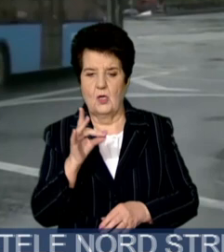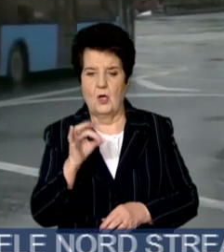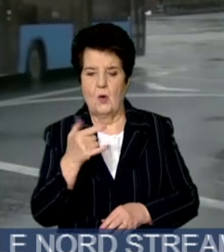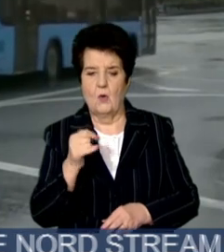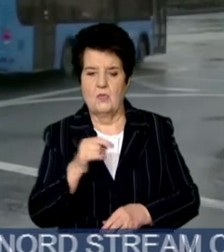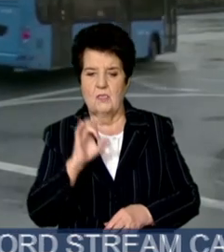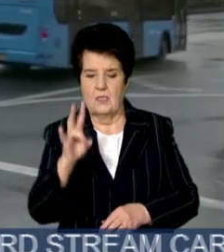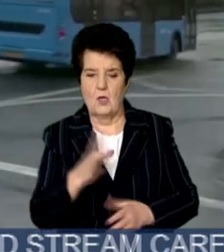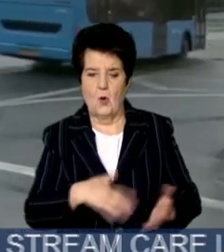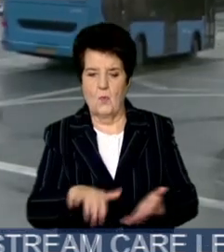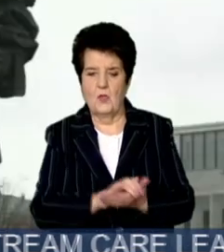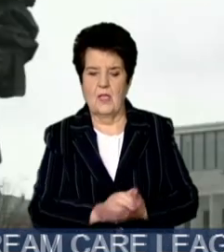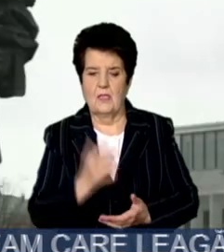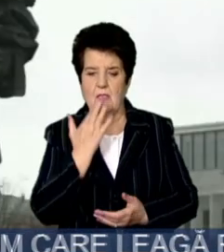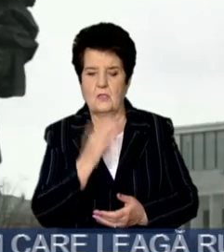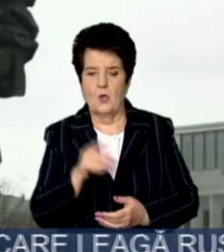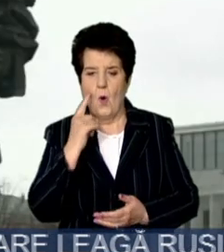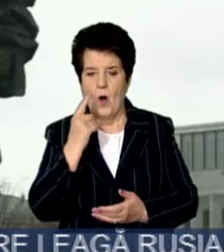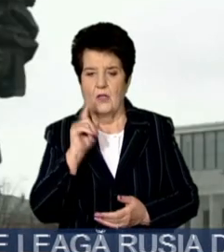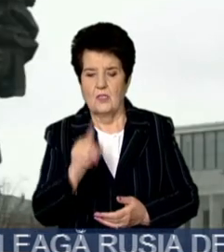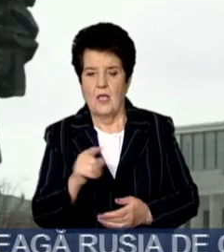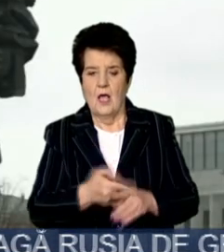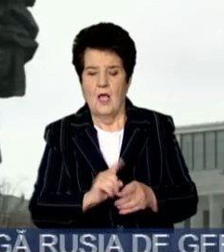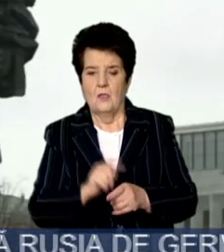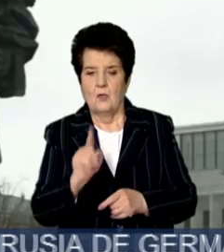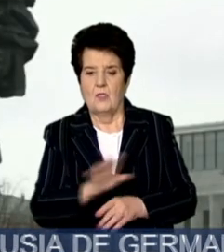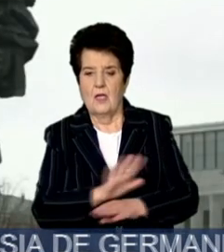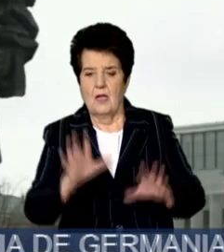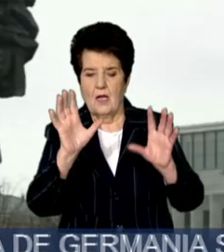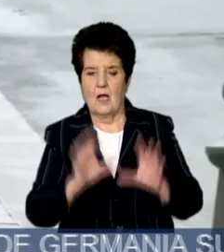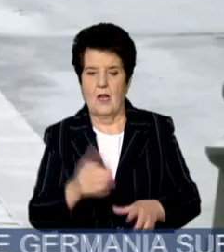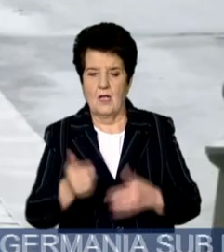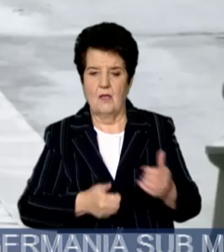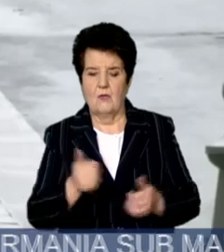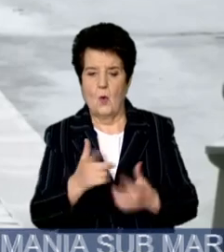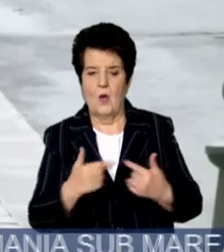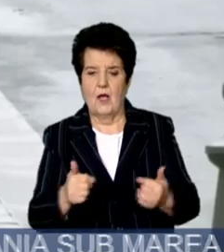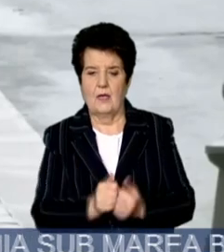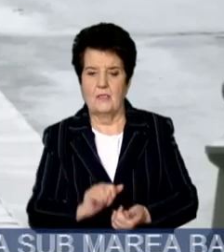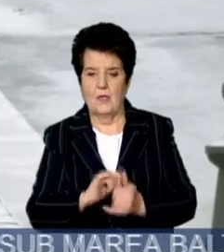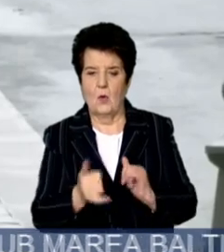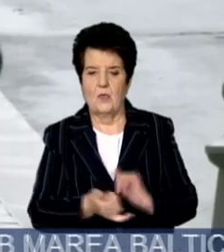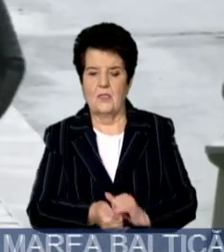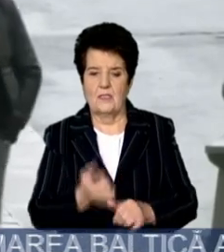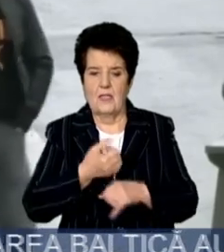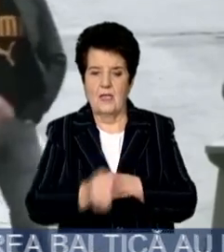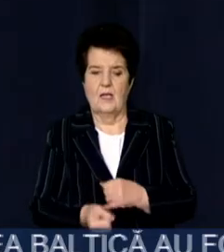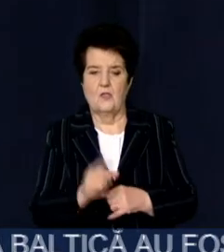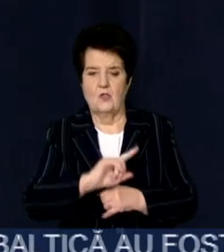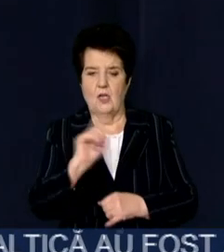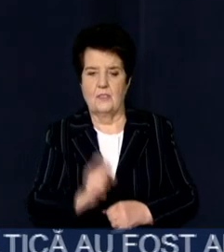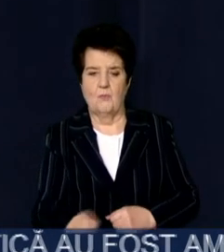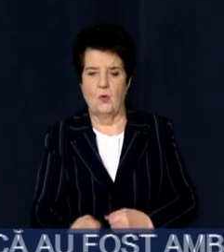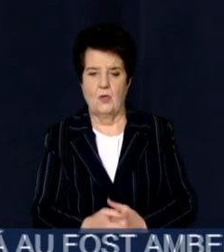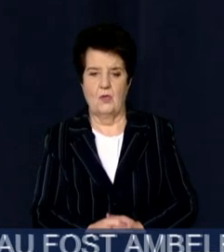rogozim comunitatea internațională și occidentul au declarat ilegale pretințele referendumuri organizate în condiții de agresiune și război